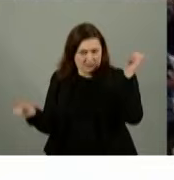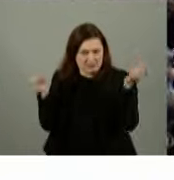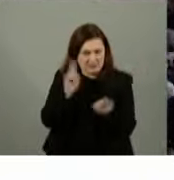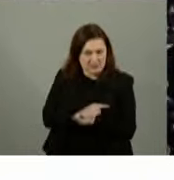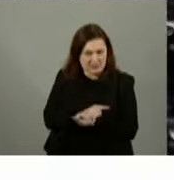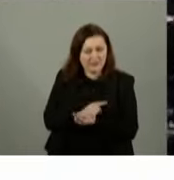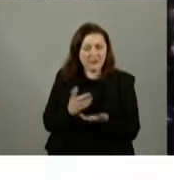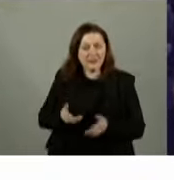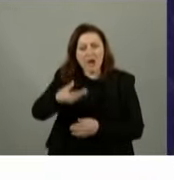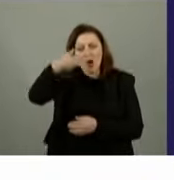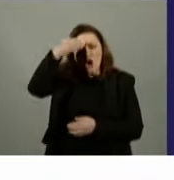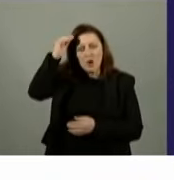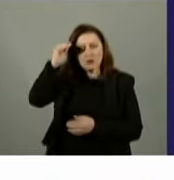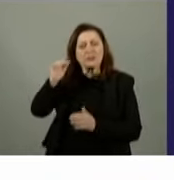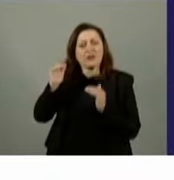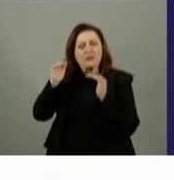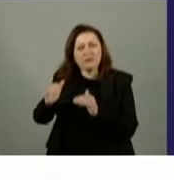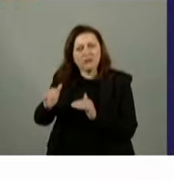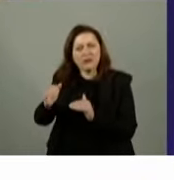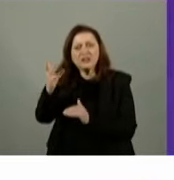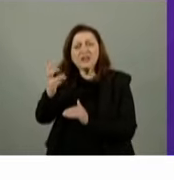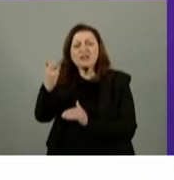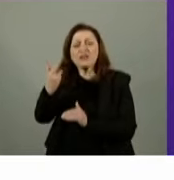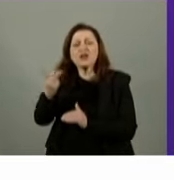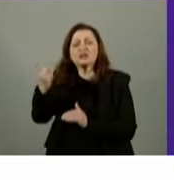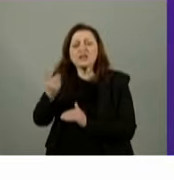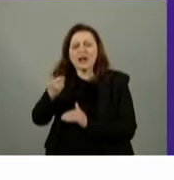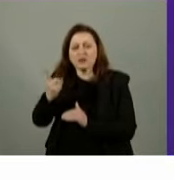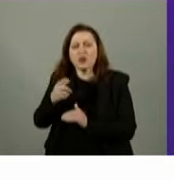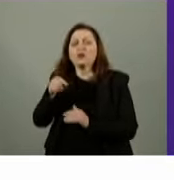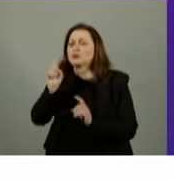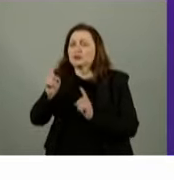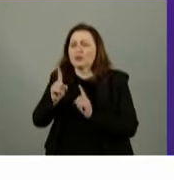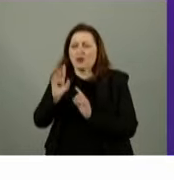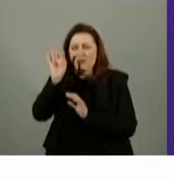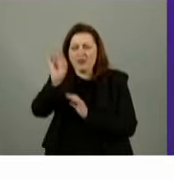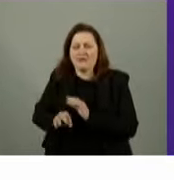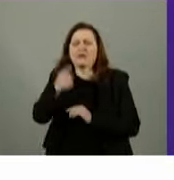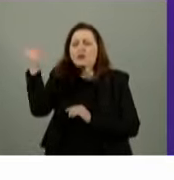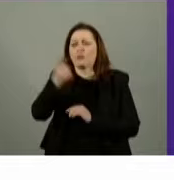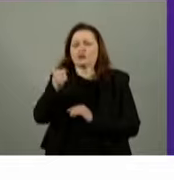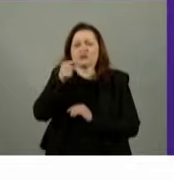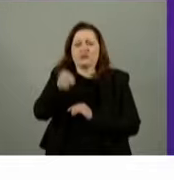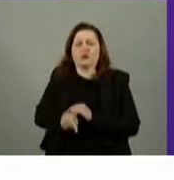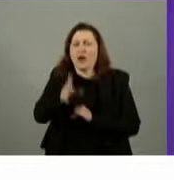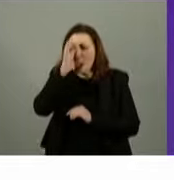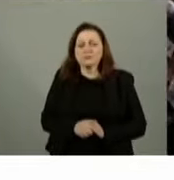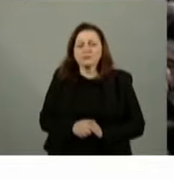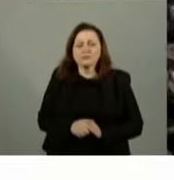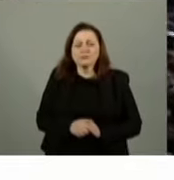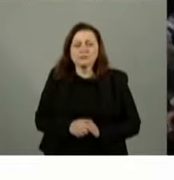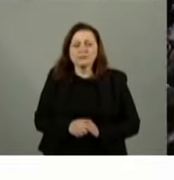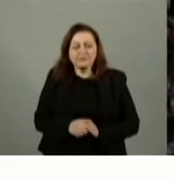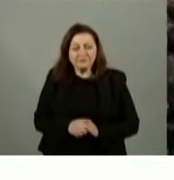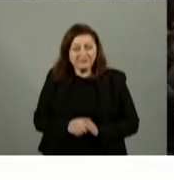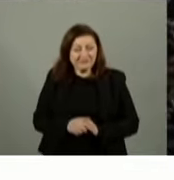του ΣΥΡΙΖΑ, και ότι είμαι πάρα πολύ περήφανος για το γεγονός ότι αυτή τη στιγμή οι εργαζόμενοι στα μέσα μαζικής ενημέρωσης, αυτά τα οποία και ανέφερε, δεν είναι απλήρωτοι. Αυτή όμως δεν είναι